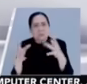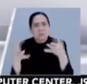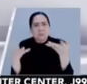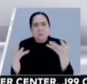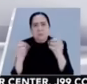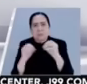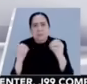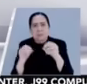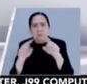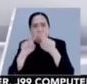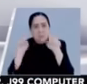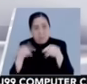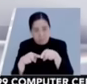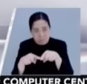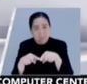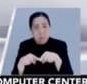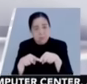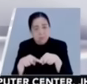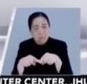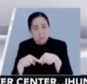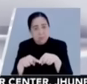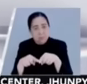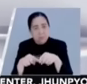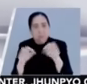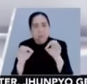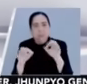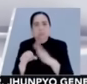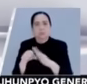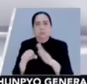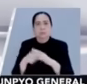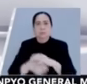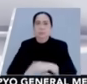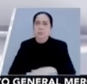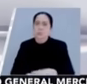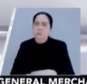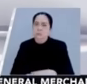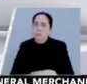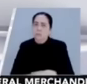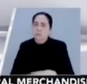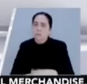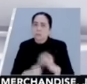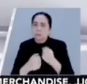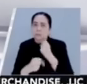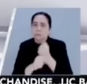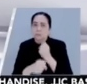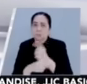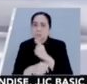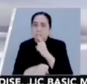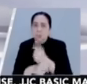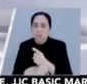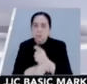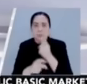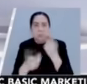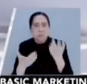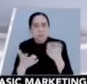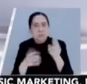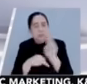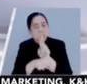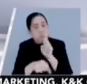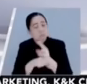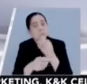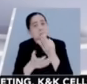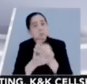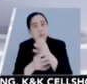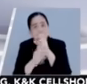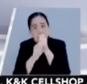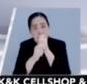ang nakasaad. Eh kung nagkasya na sila sa ganyan, eh paano nila matitiyak na tama ang paggamit ng confidential